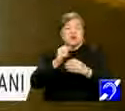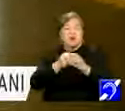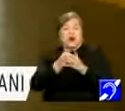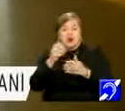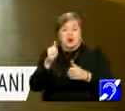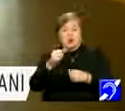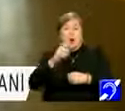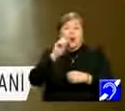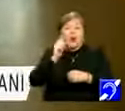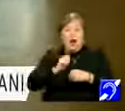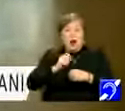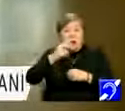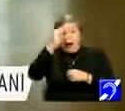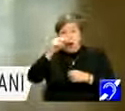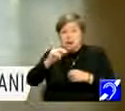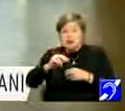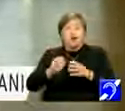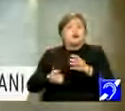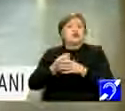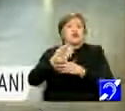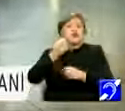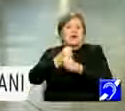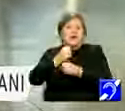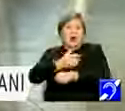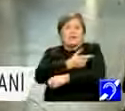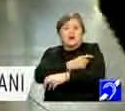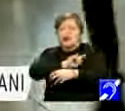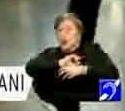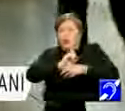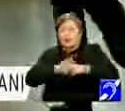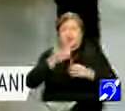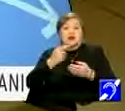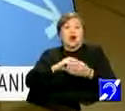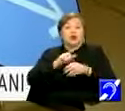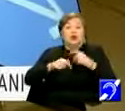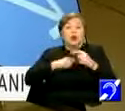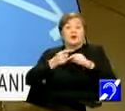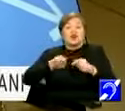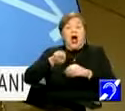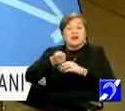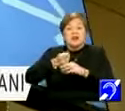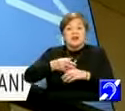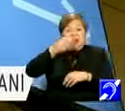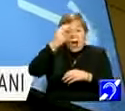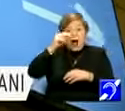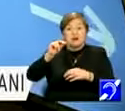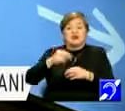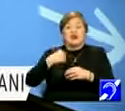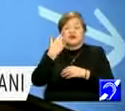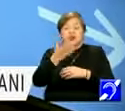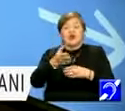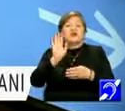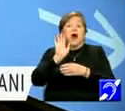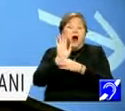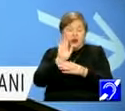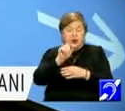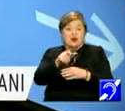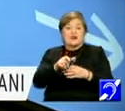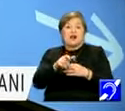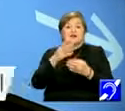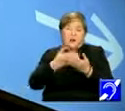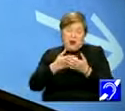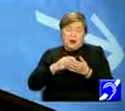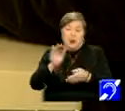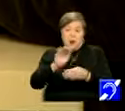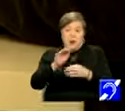Ungaria a anunțat că începe imediat să vaccineze copiii după anunțul Agenției Europene pentru Medicamente privind autorizarea serului Pfizer pentru această categorie de